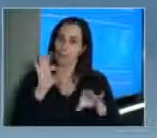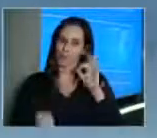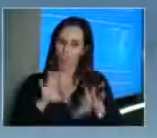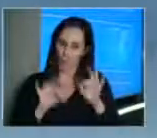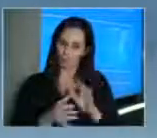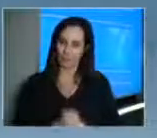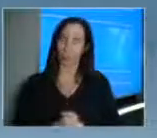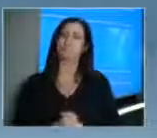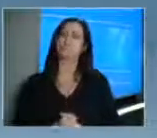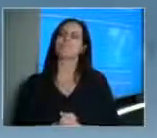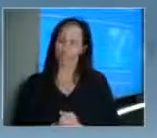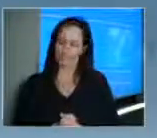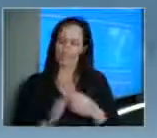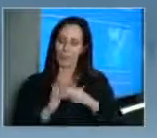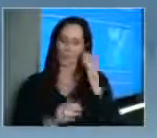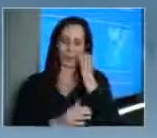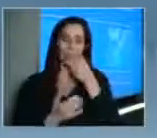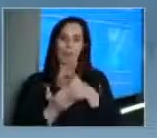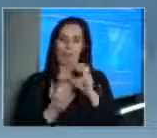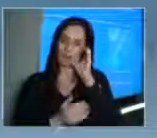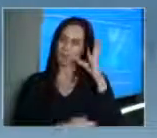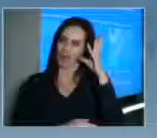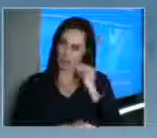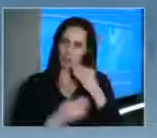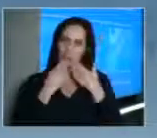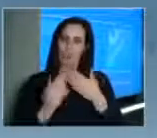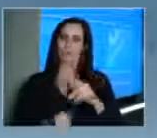הבחירות של פרלמנט צהריים, המשך צפייה